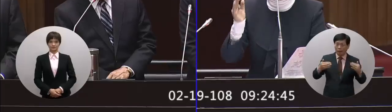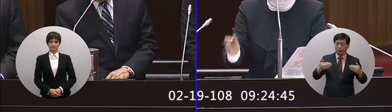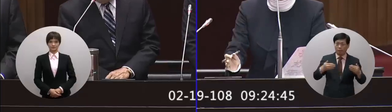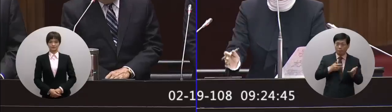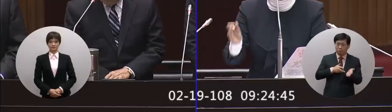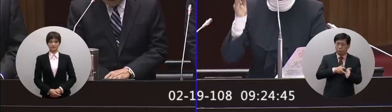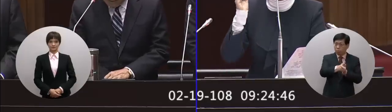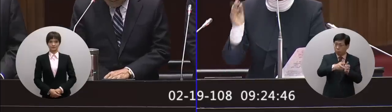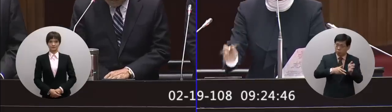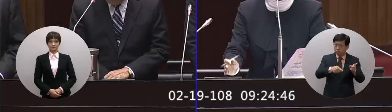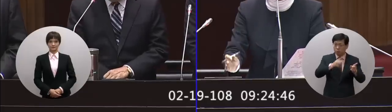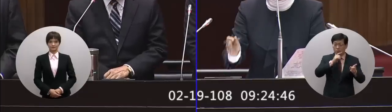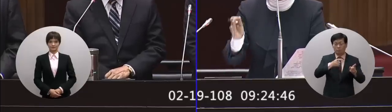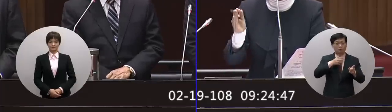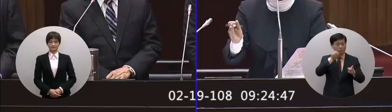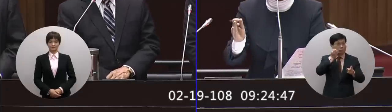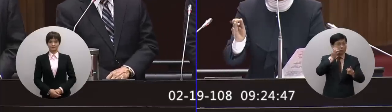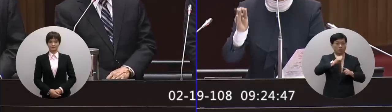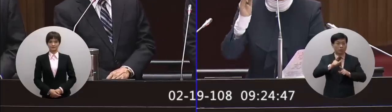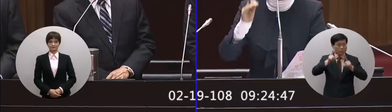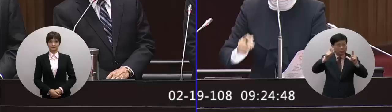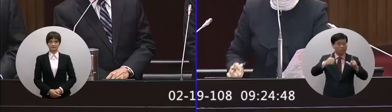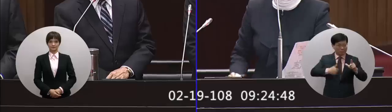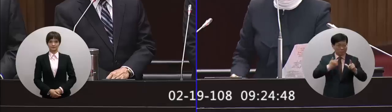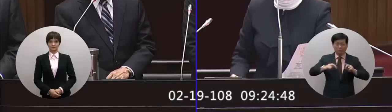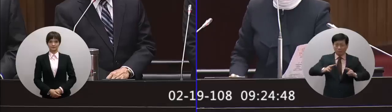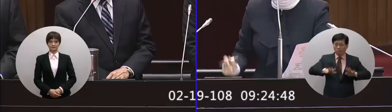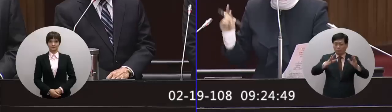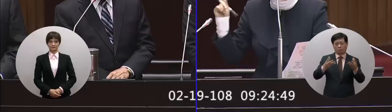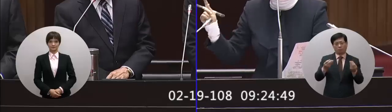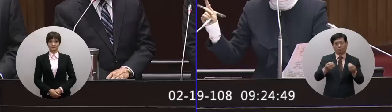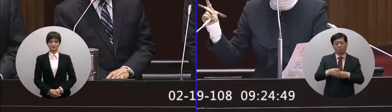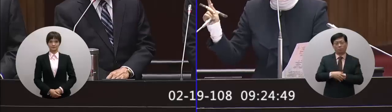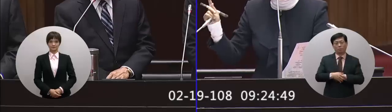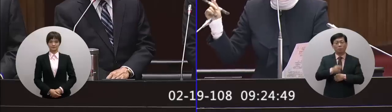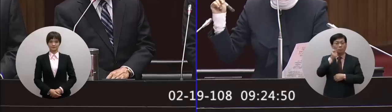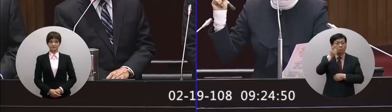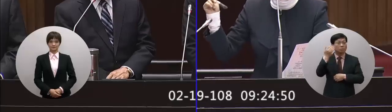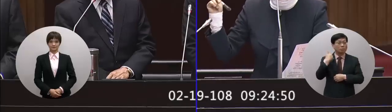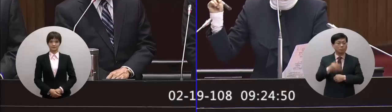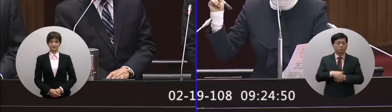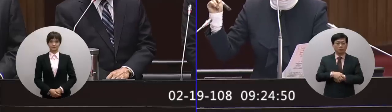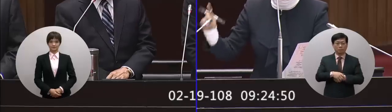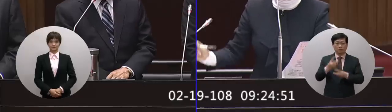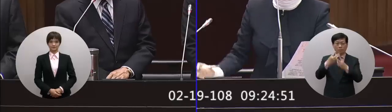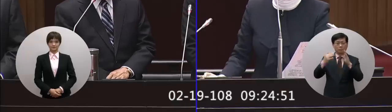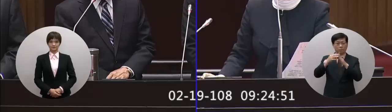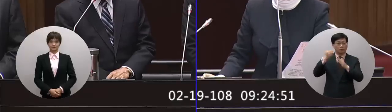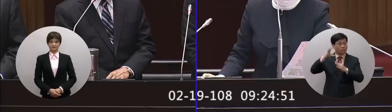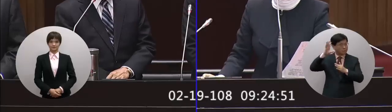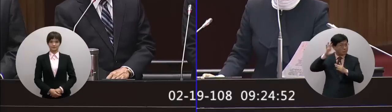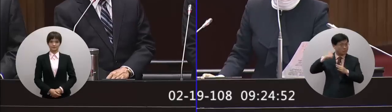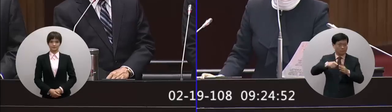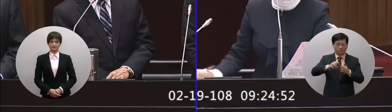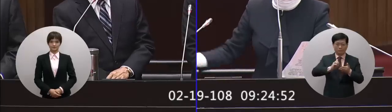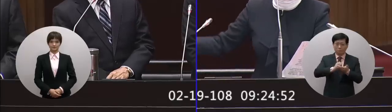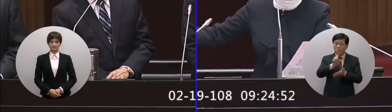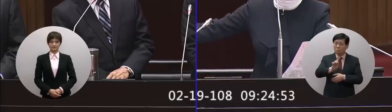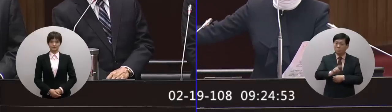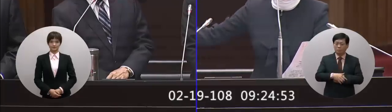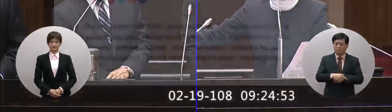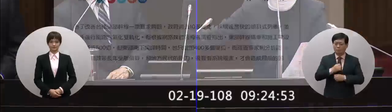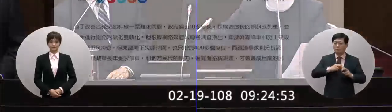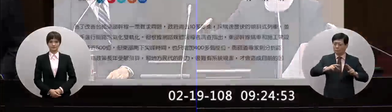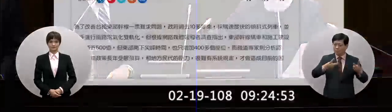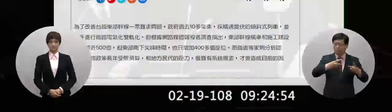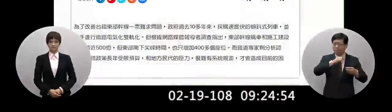住民花东地区的交通并没有改善。就在上个月，客家新闻台报道了，他说为了要